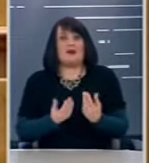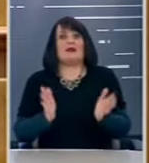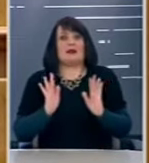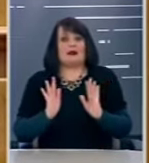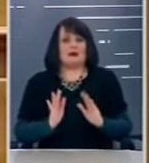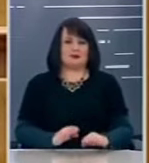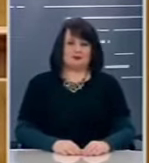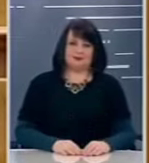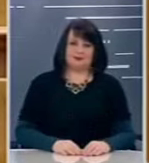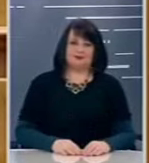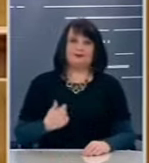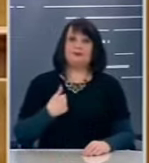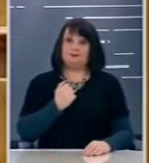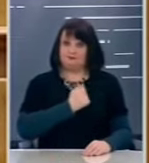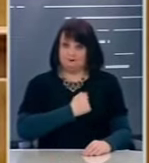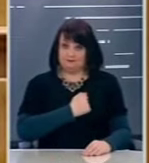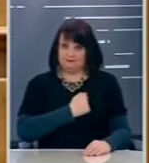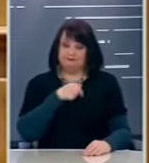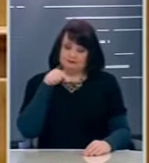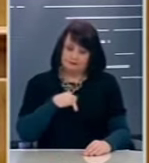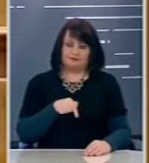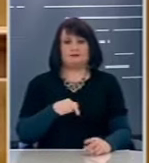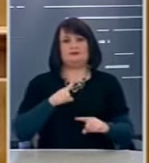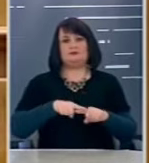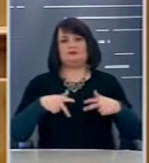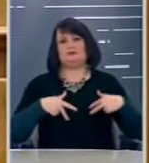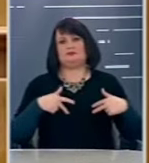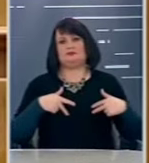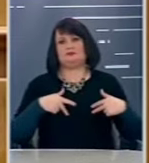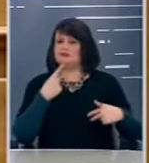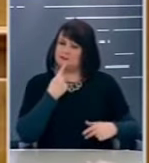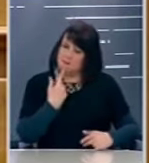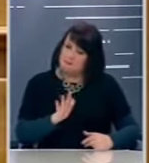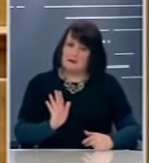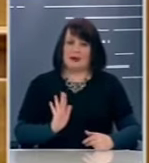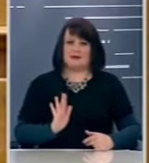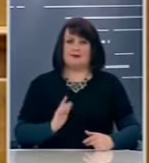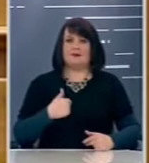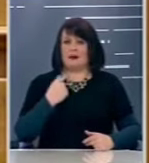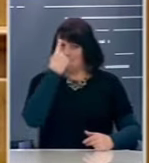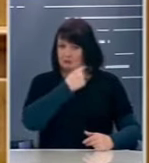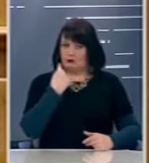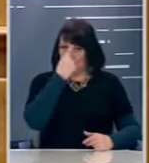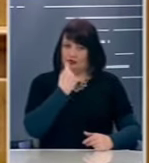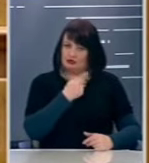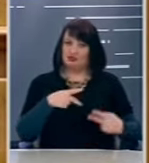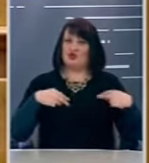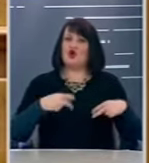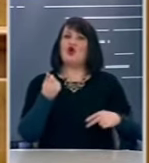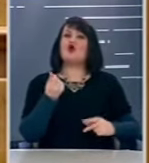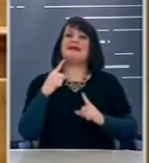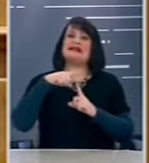Αυτή η θέση της ελληνικής κυβέρνησης, τη θέση την οποία εκφράσαμε και εγώ προσωπικά και ο Υπουργός των